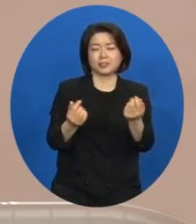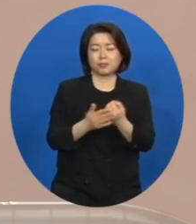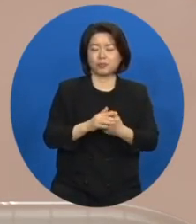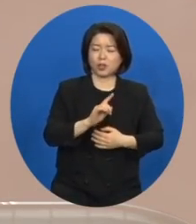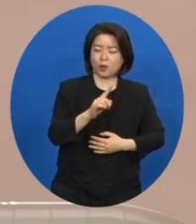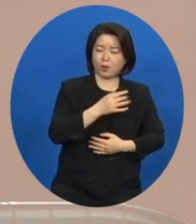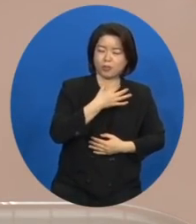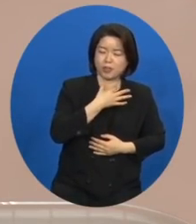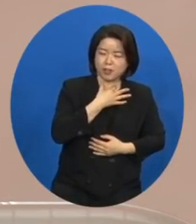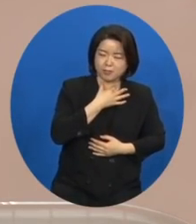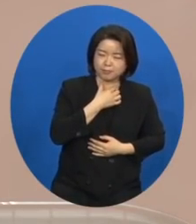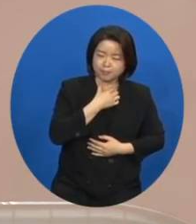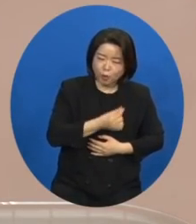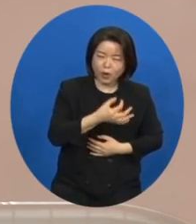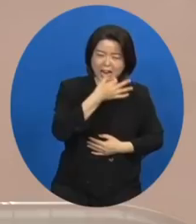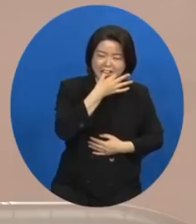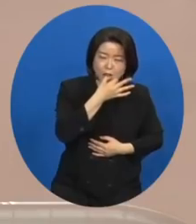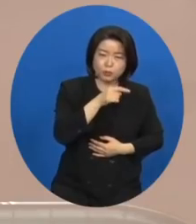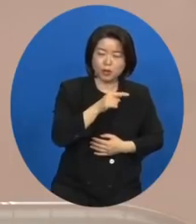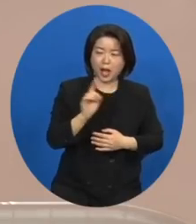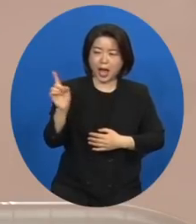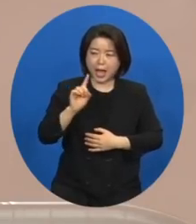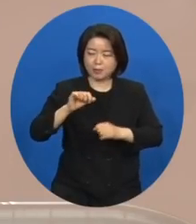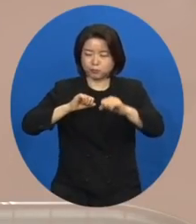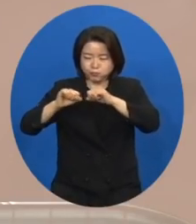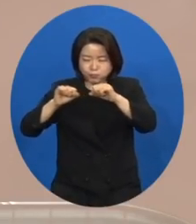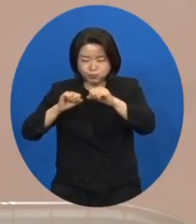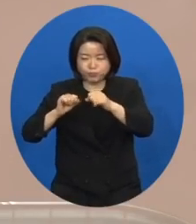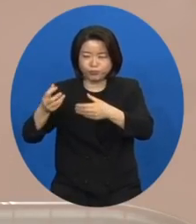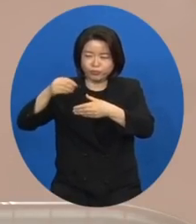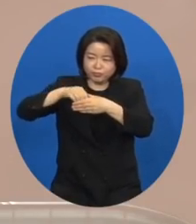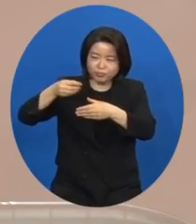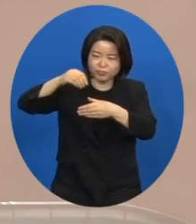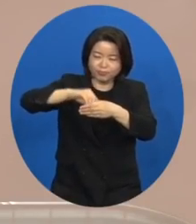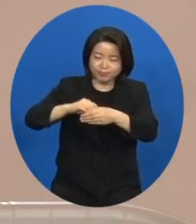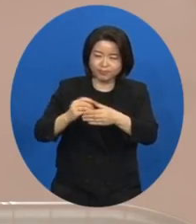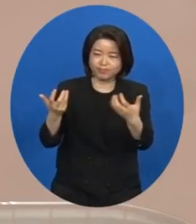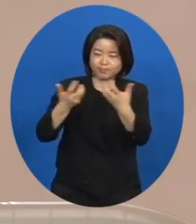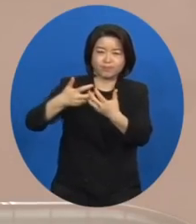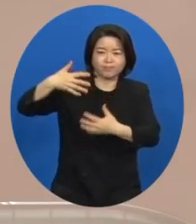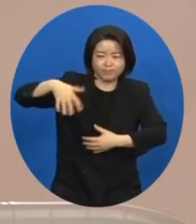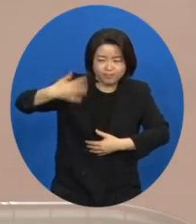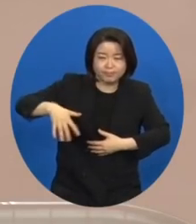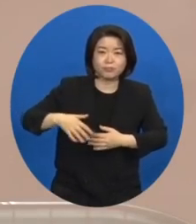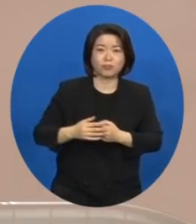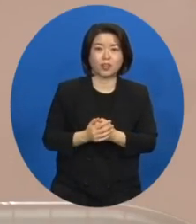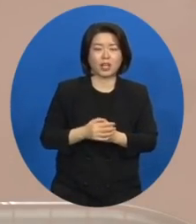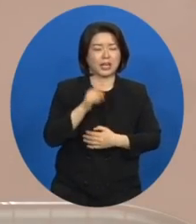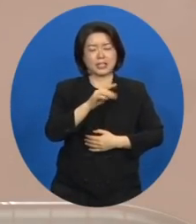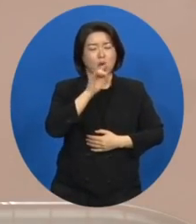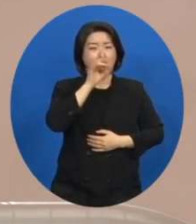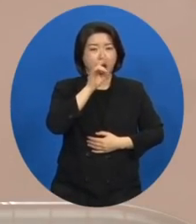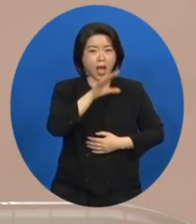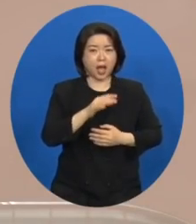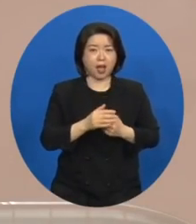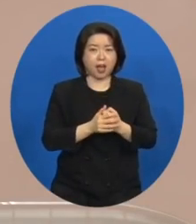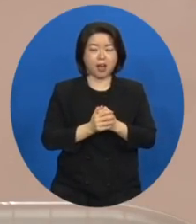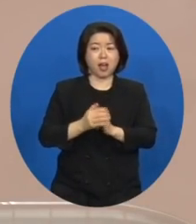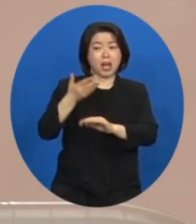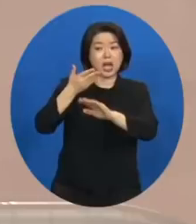아무리 어떤 것을 해도 채워지지 않는다면 아 이것은 요런 채울 수 없다 어떤 다른